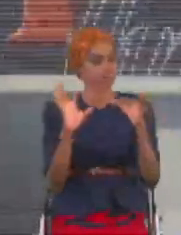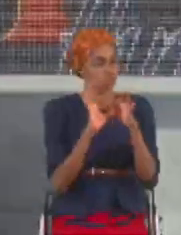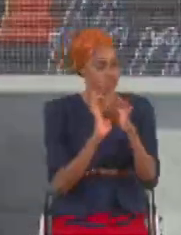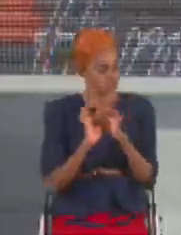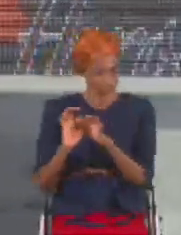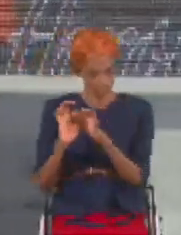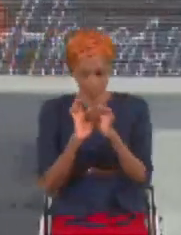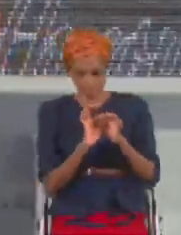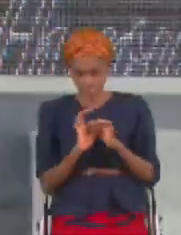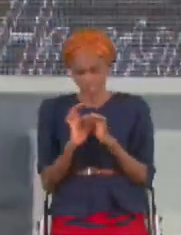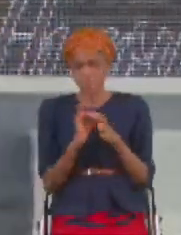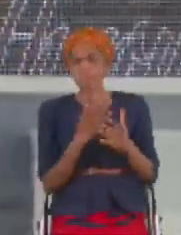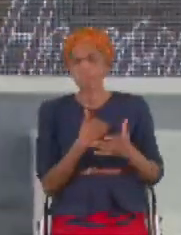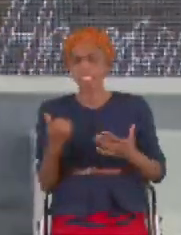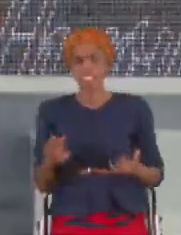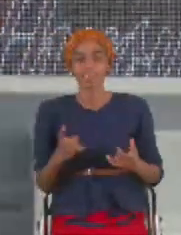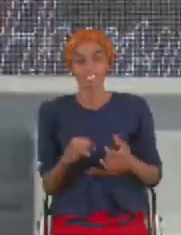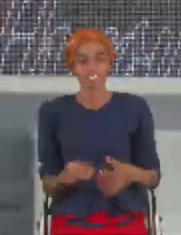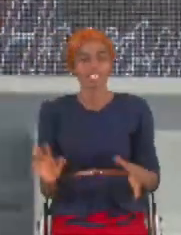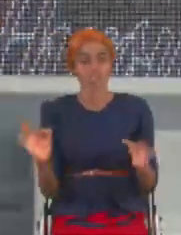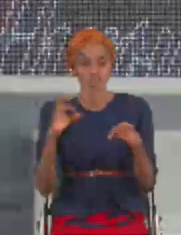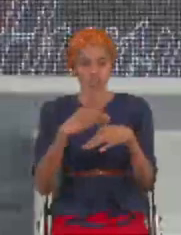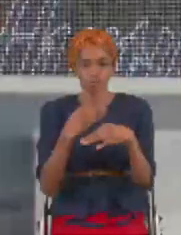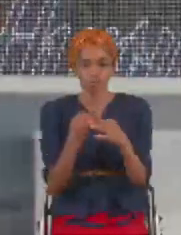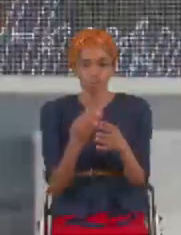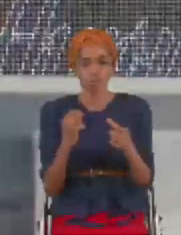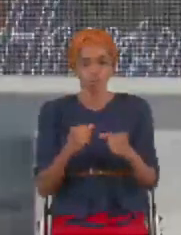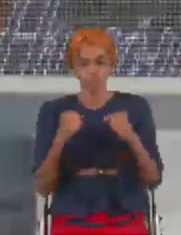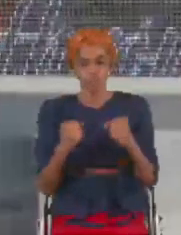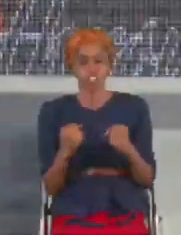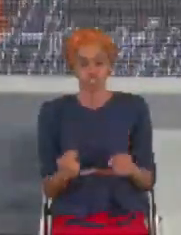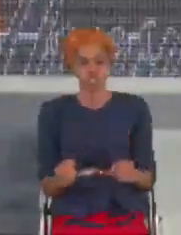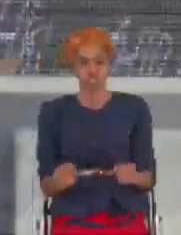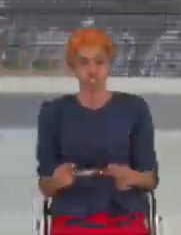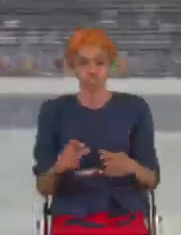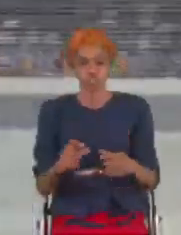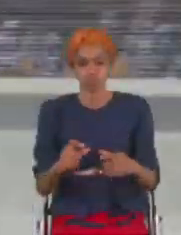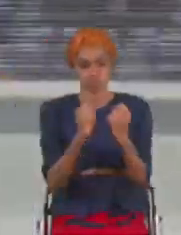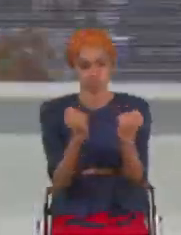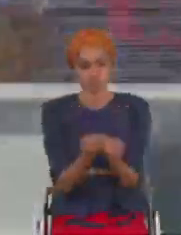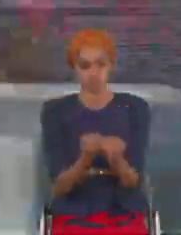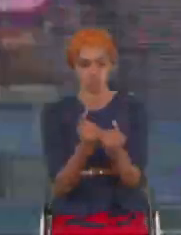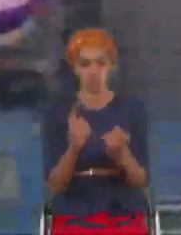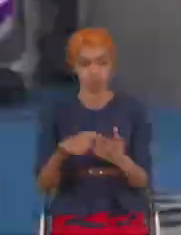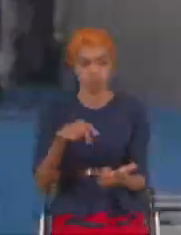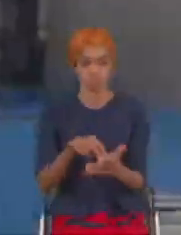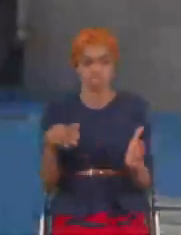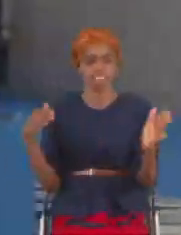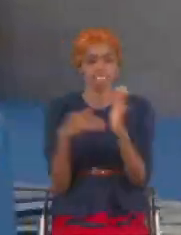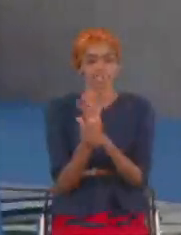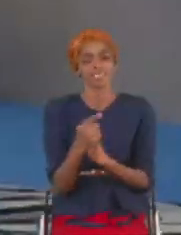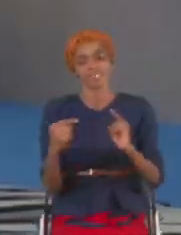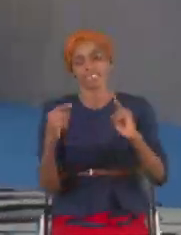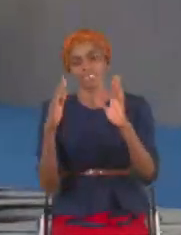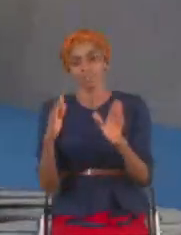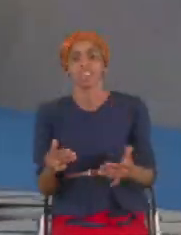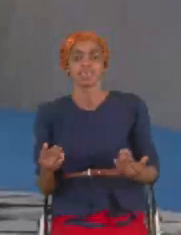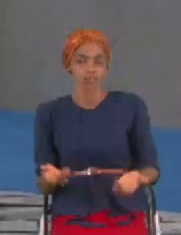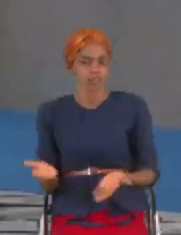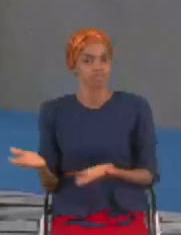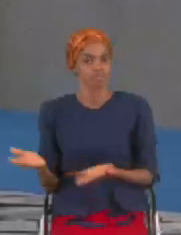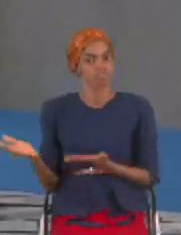et ils forment un front formidable pour résister aux ennemis maintenant rabelais slam